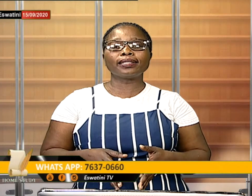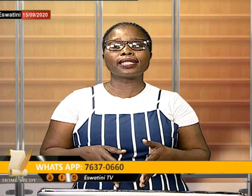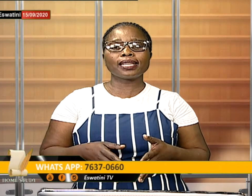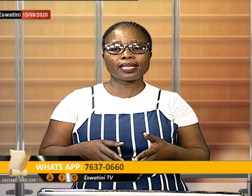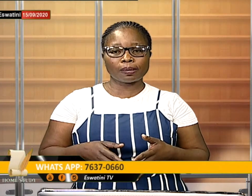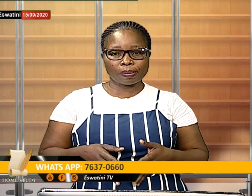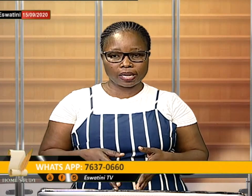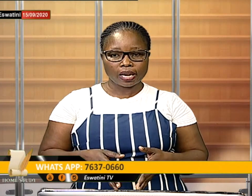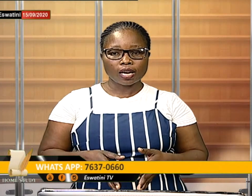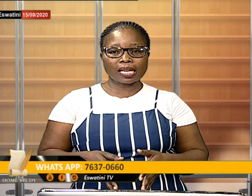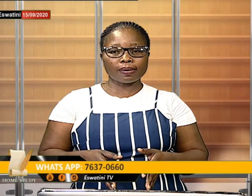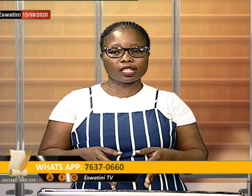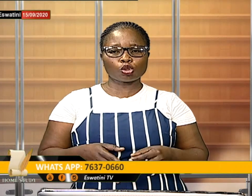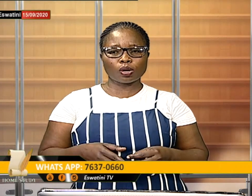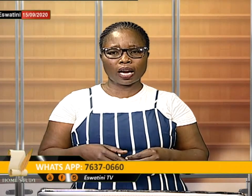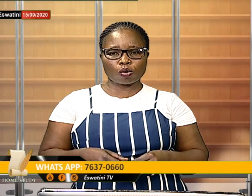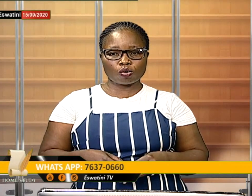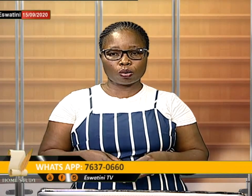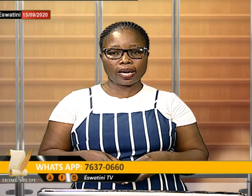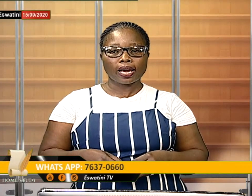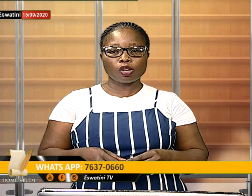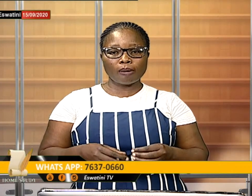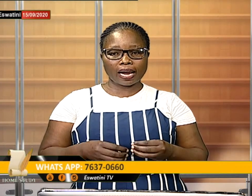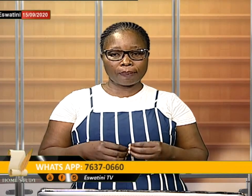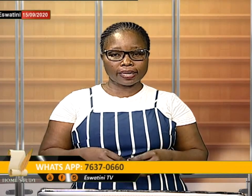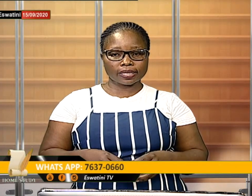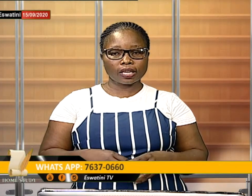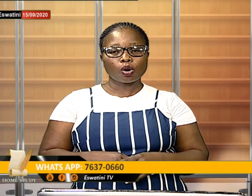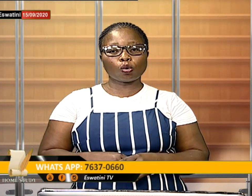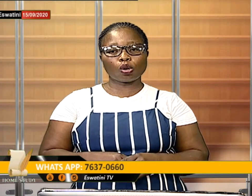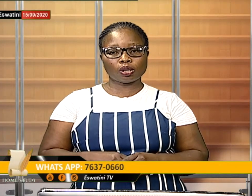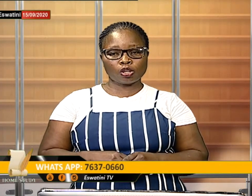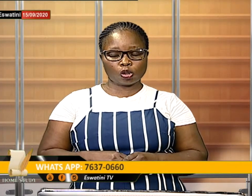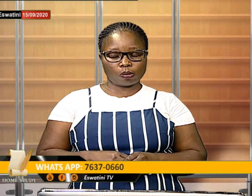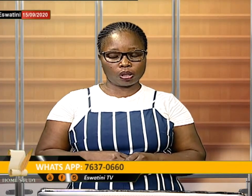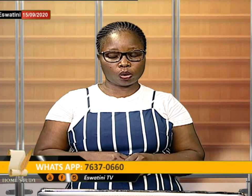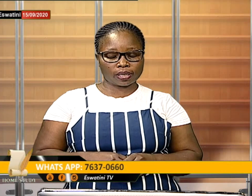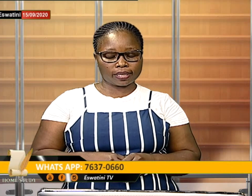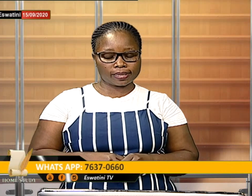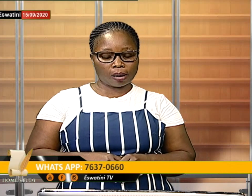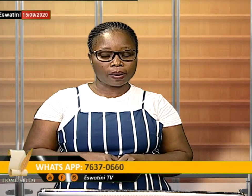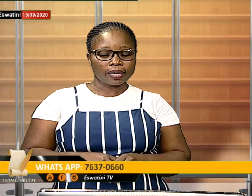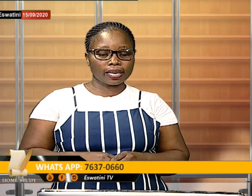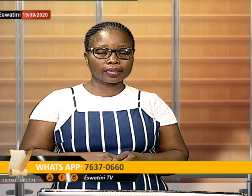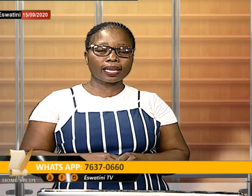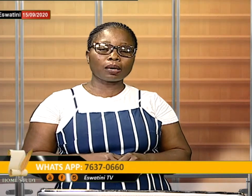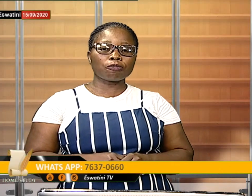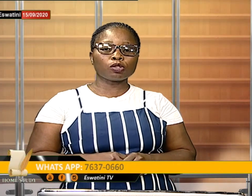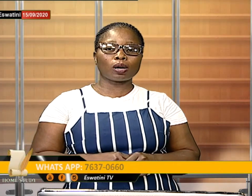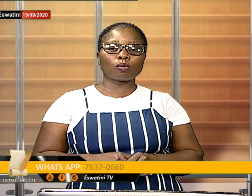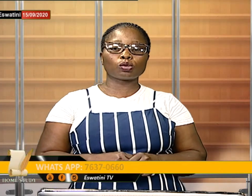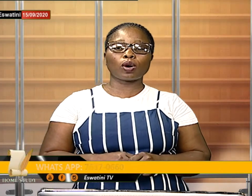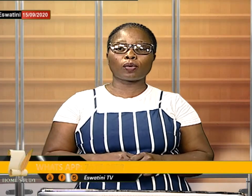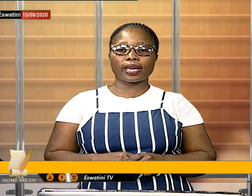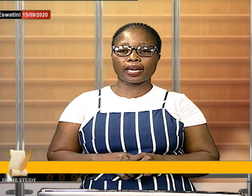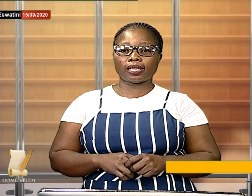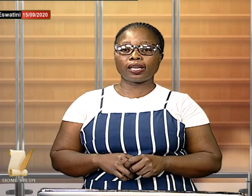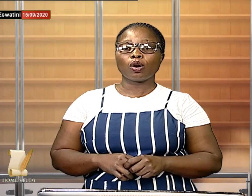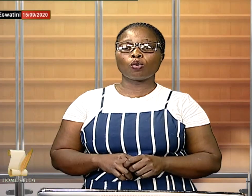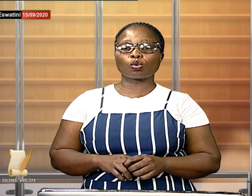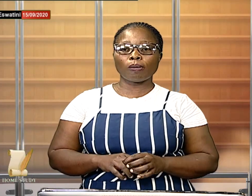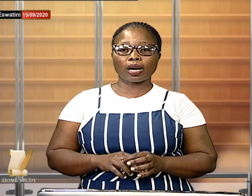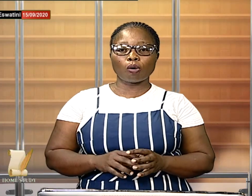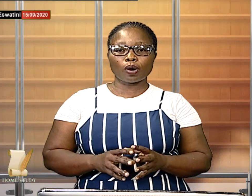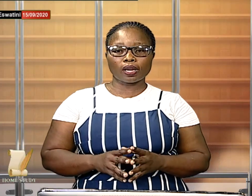B ngitiphi sitabe sijule kakhulu ke noma kabanti kulolo tinhlobo leto tetindzaba ngiyacela ke mfundzi wami ukuthi